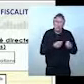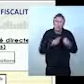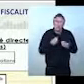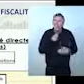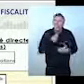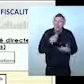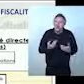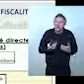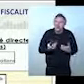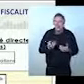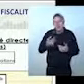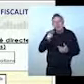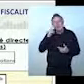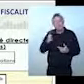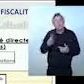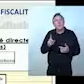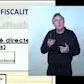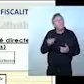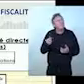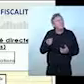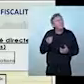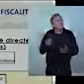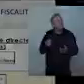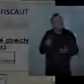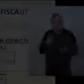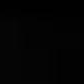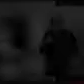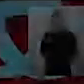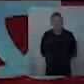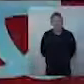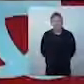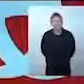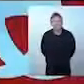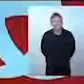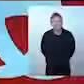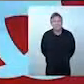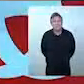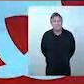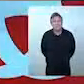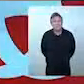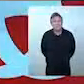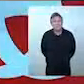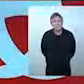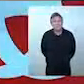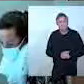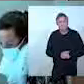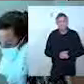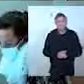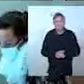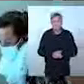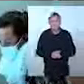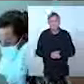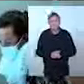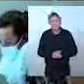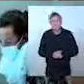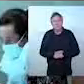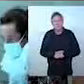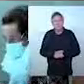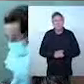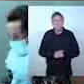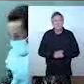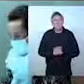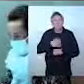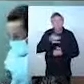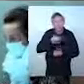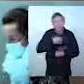C'est peut-être pas le bon mot, mais en tout cas, c'est certainement pas ce que nous souhaitons faire. Claudine Bichet a la parole. Me dire que je